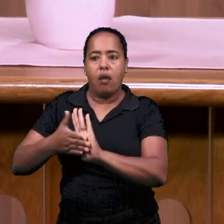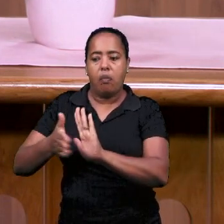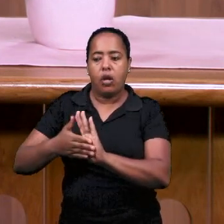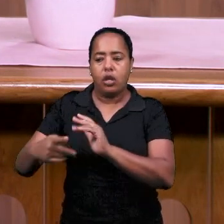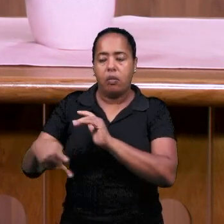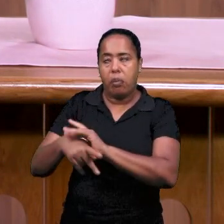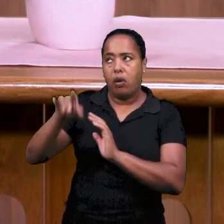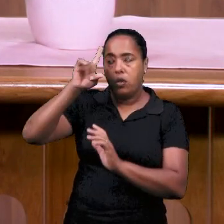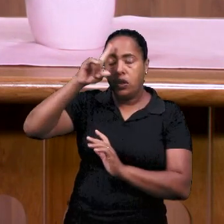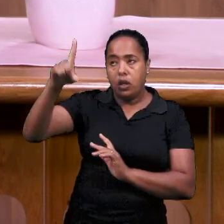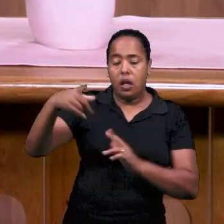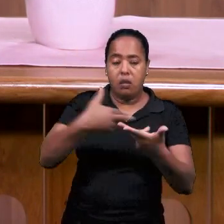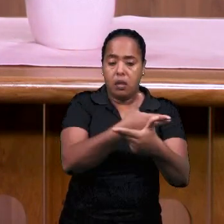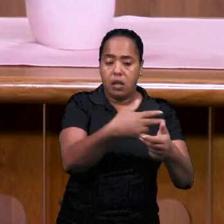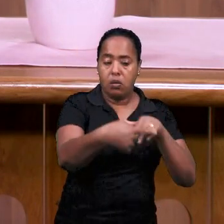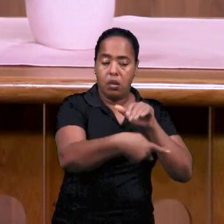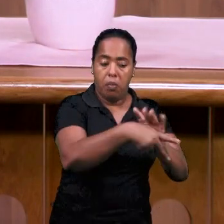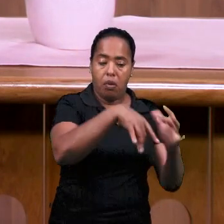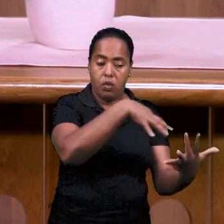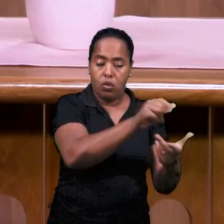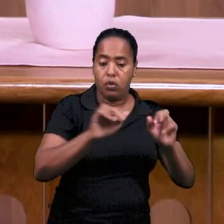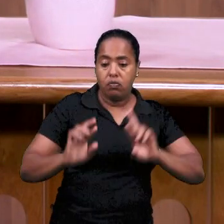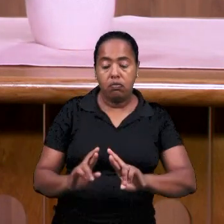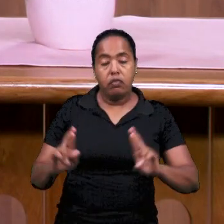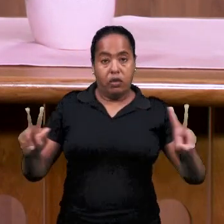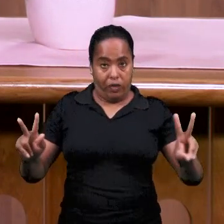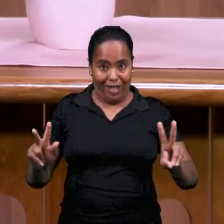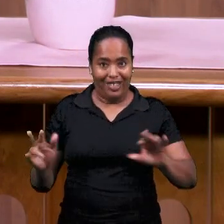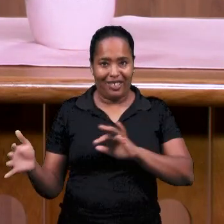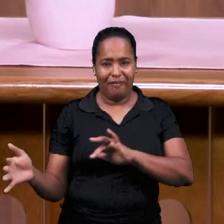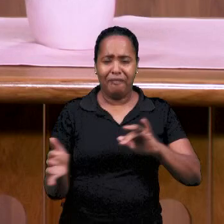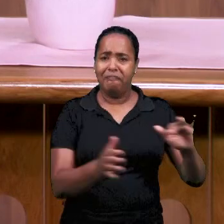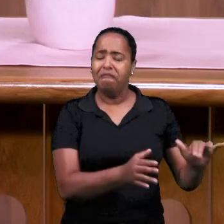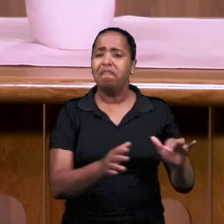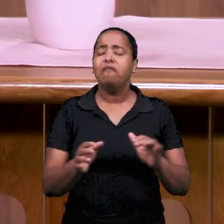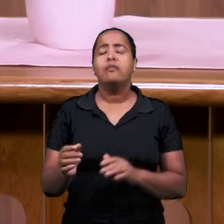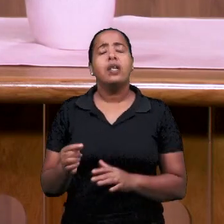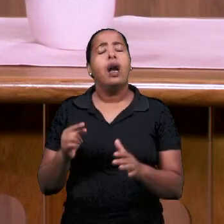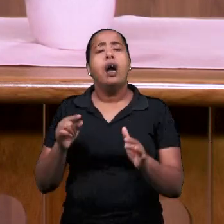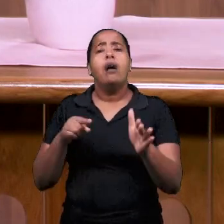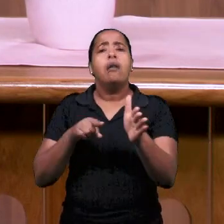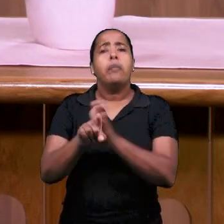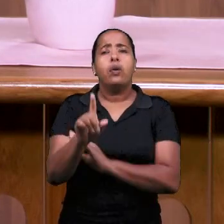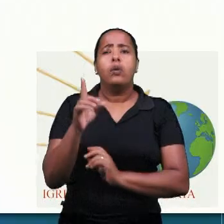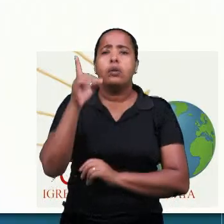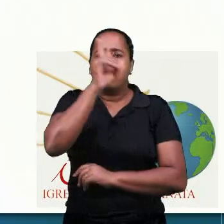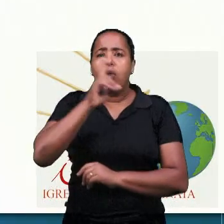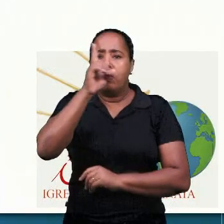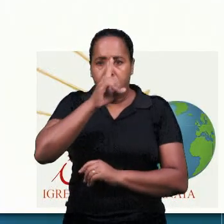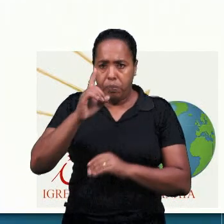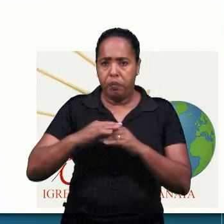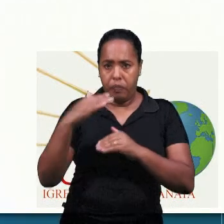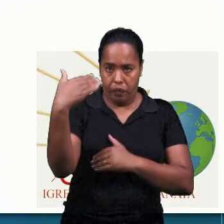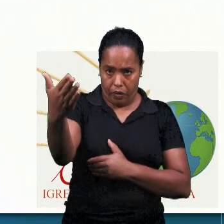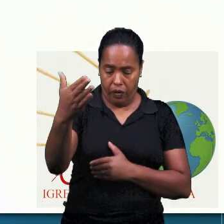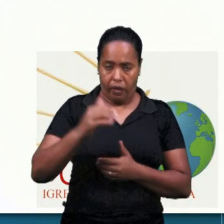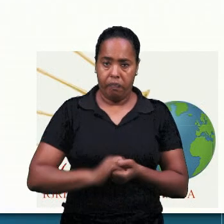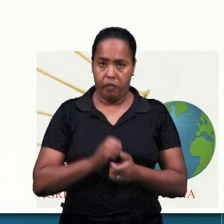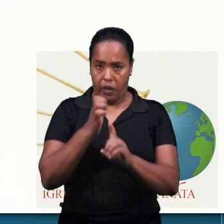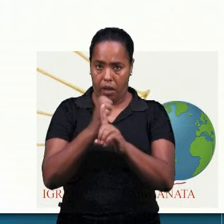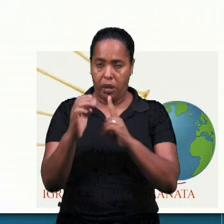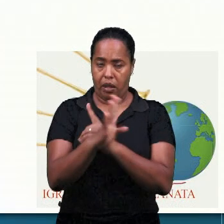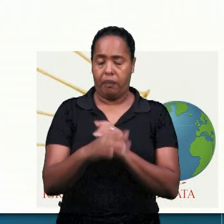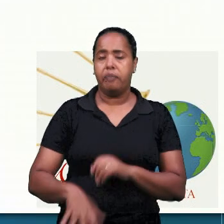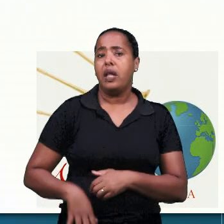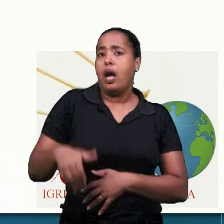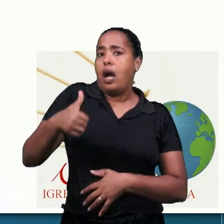projet de Dieu et ceux qui sont les choses de cette vie. Et nous allons donc aux questions pour la prochaine